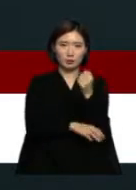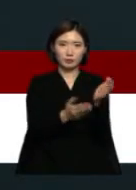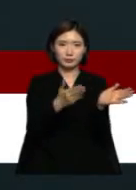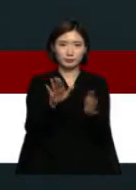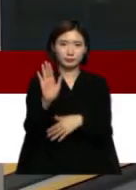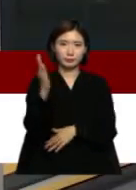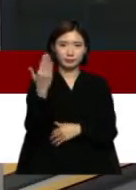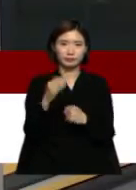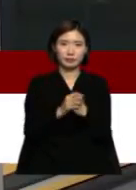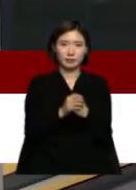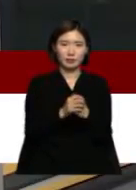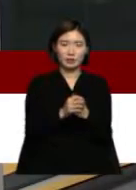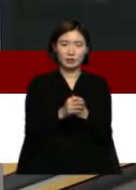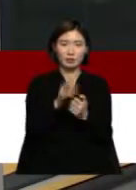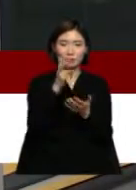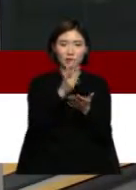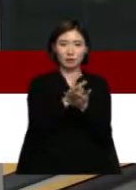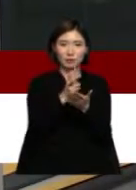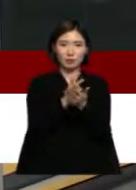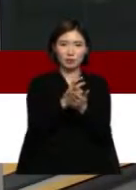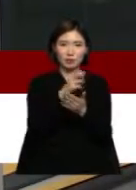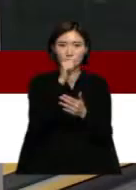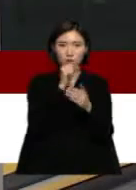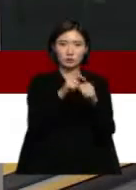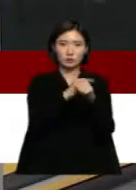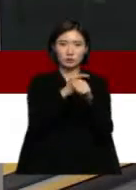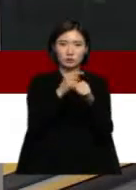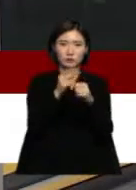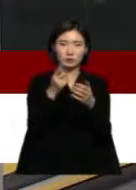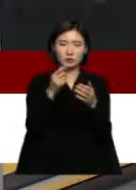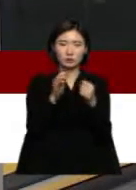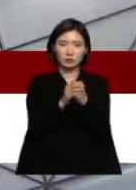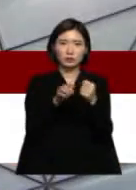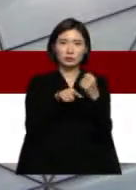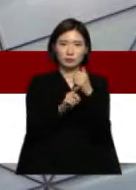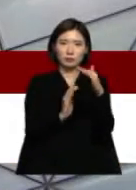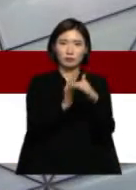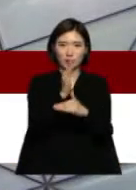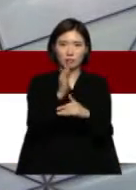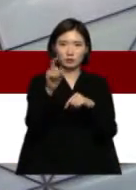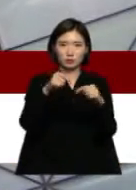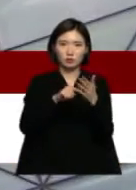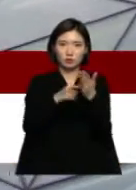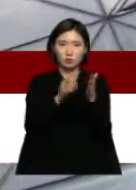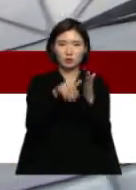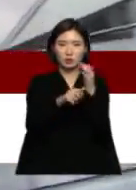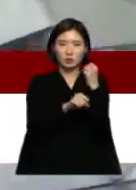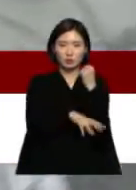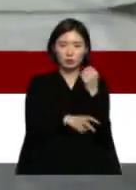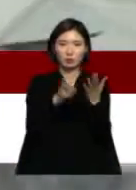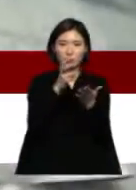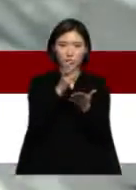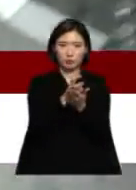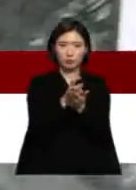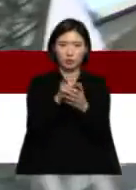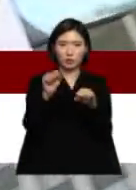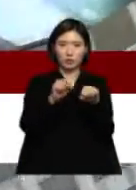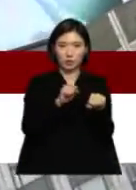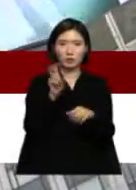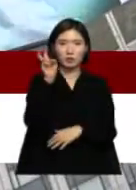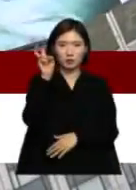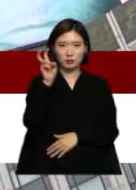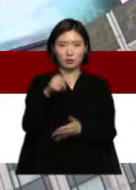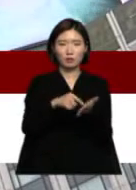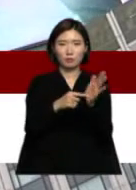마련했습니다. 시는 조례가 선언적 의미를 넘어 앞으로 조례와 시책을 추진할 때 기본 규범으로의 역할을 수행할